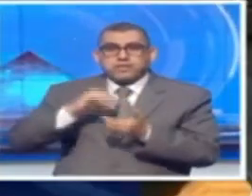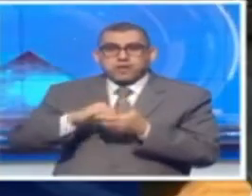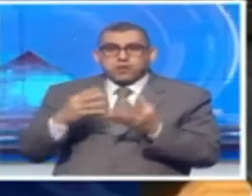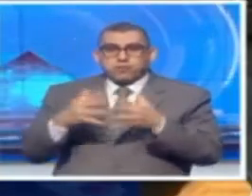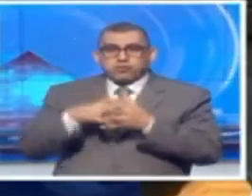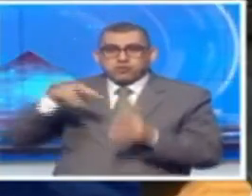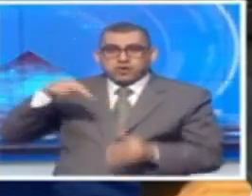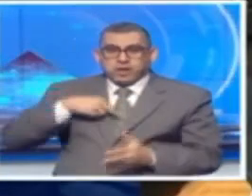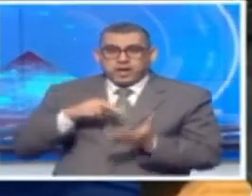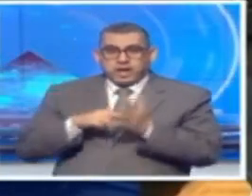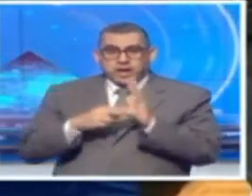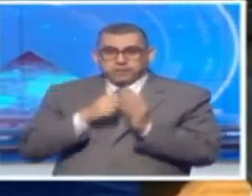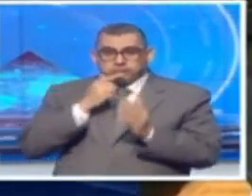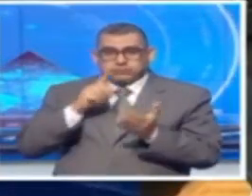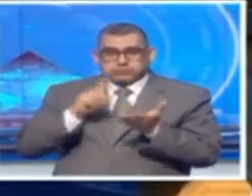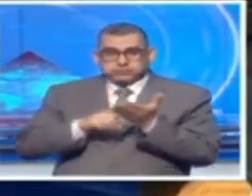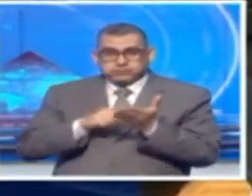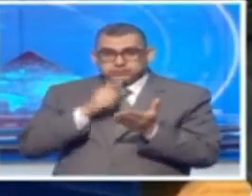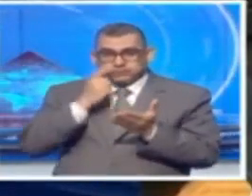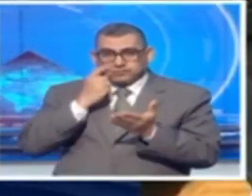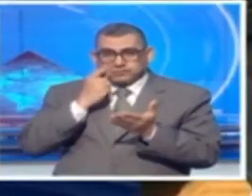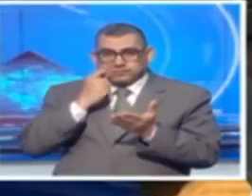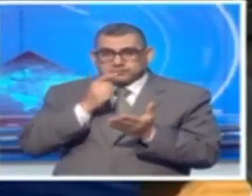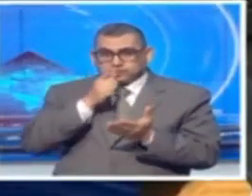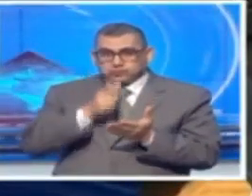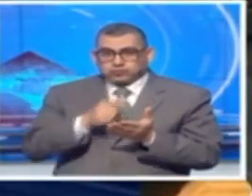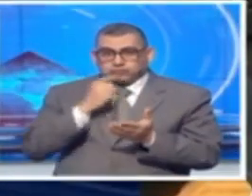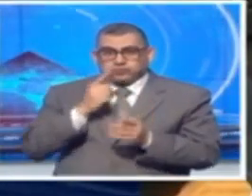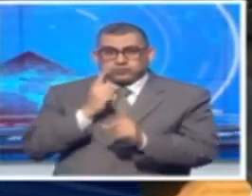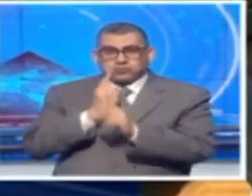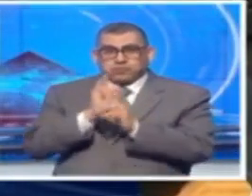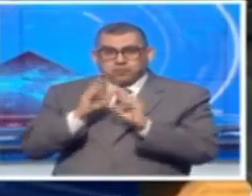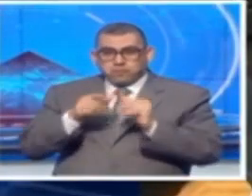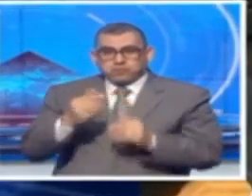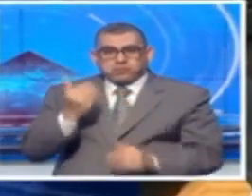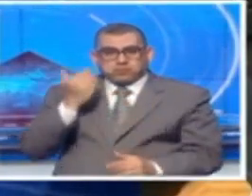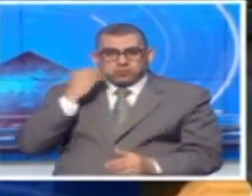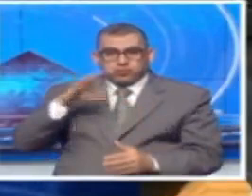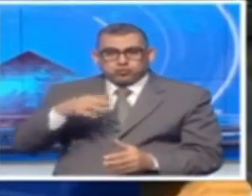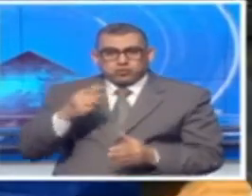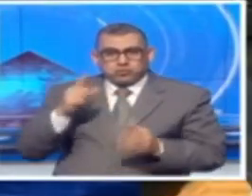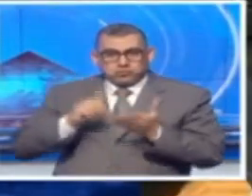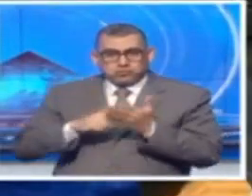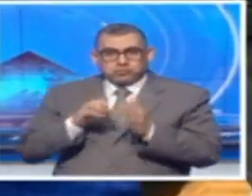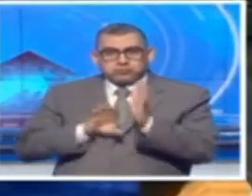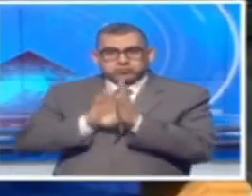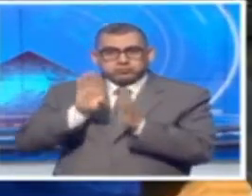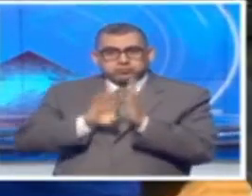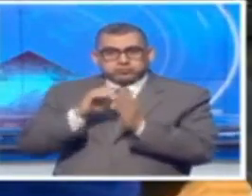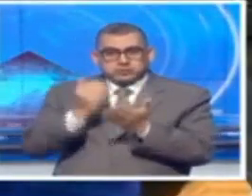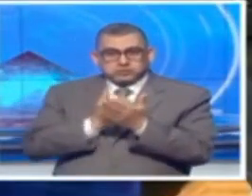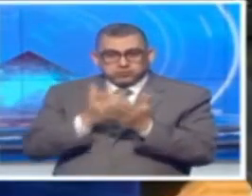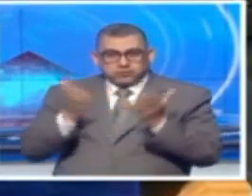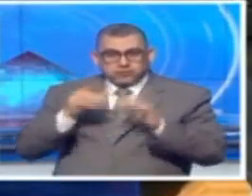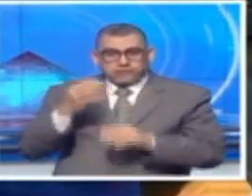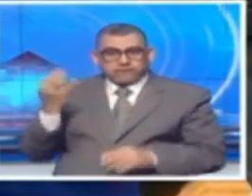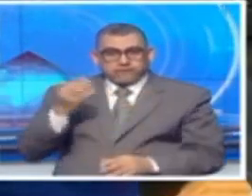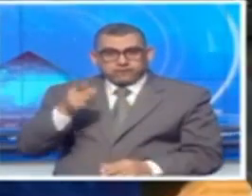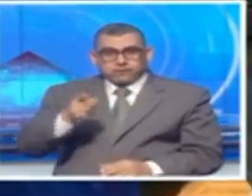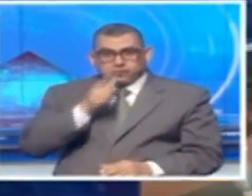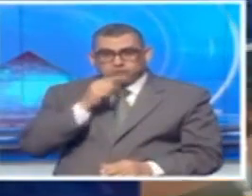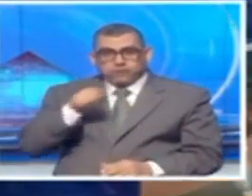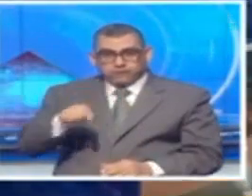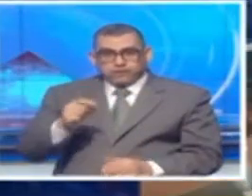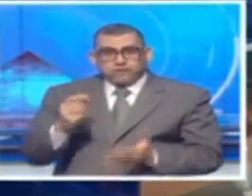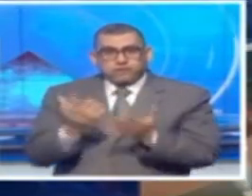التعاون المشترك، حيث أكد أن مصر سوق واعدة للاستثمار، مشيرا إلى